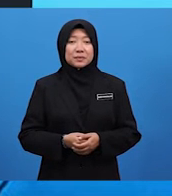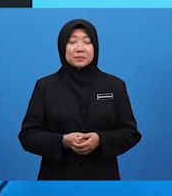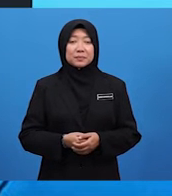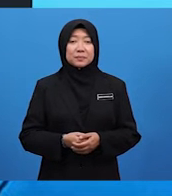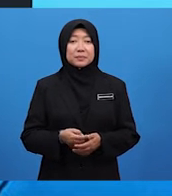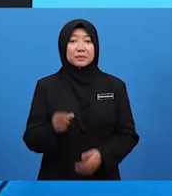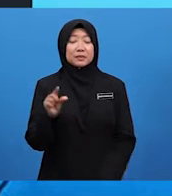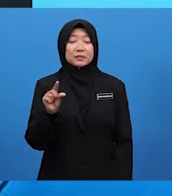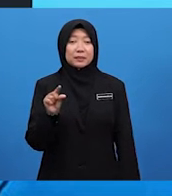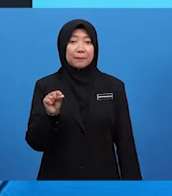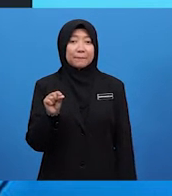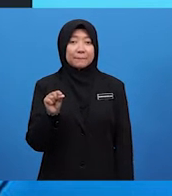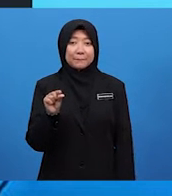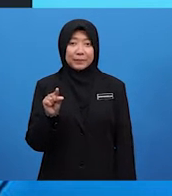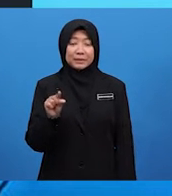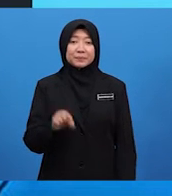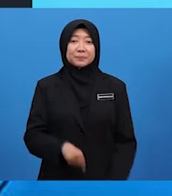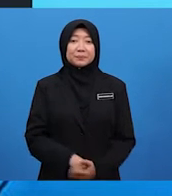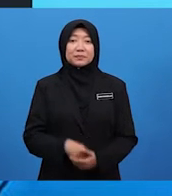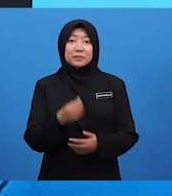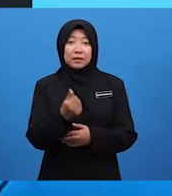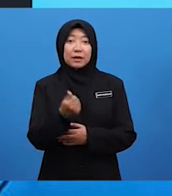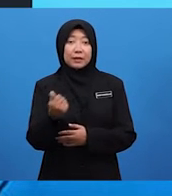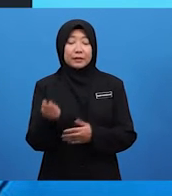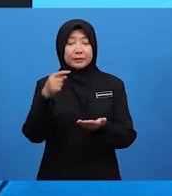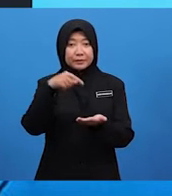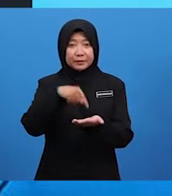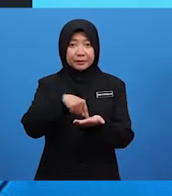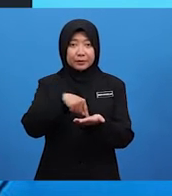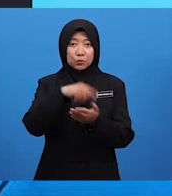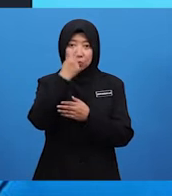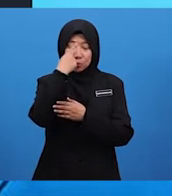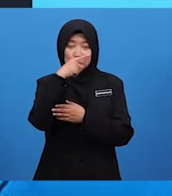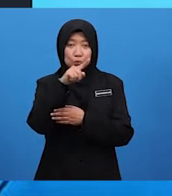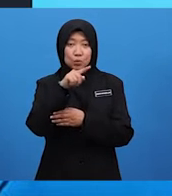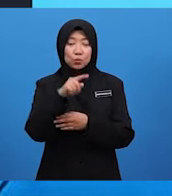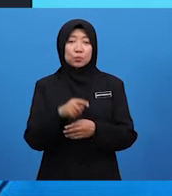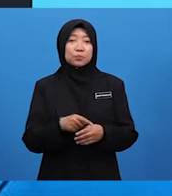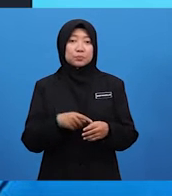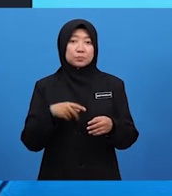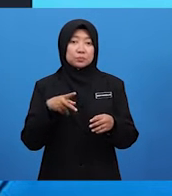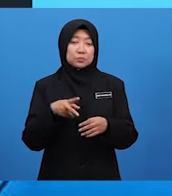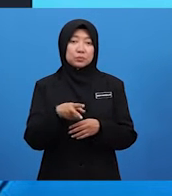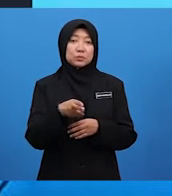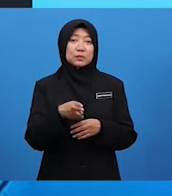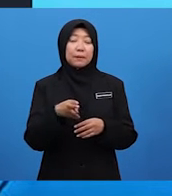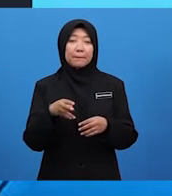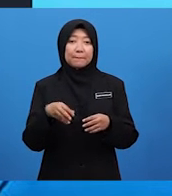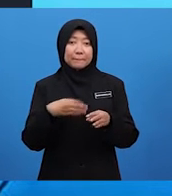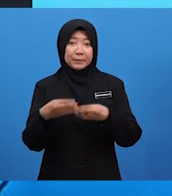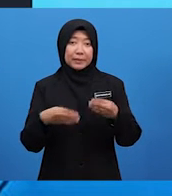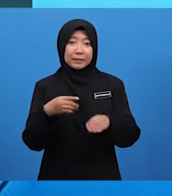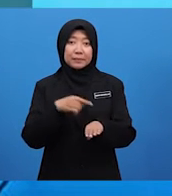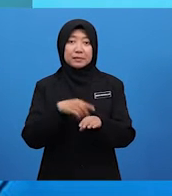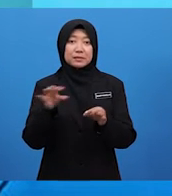Keempat, snipper. Alat ini kita akan gunakan untuk memotong benang semasa menjahit.